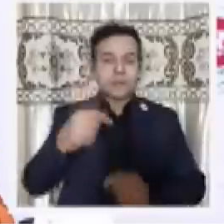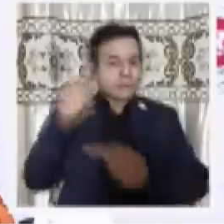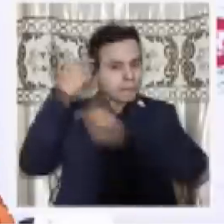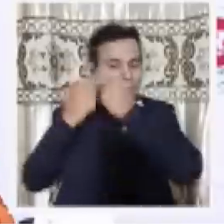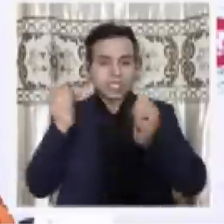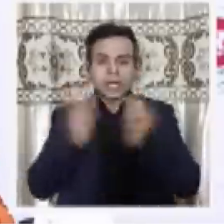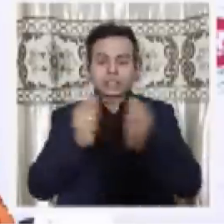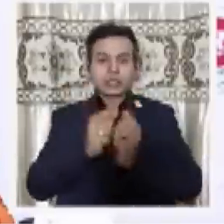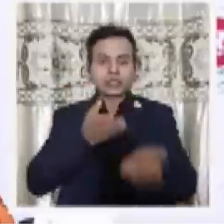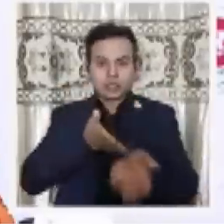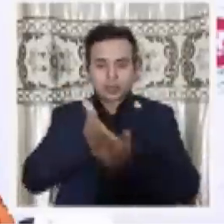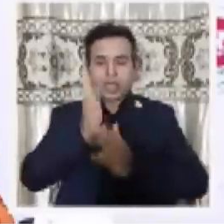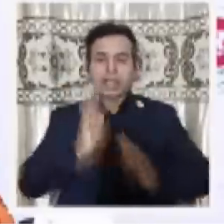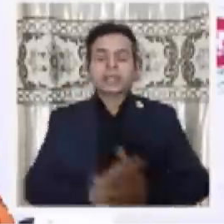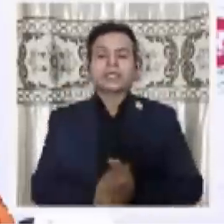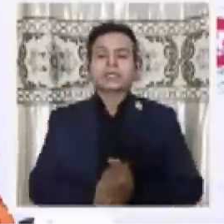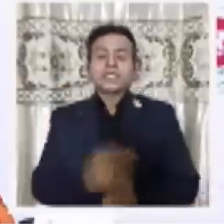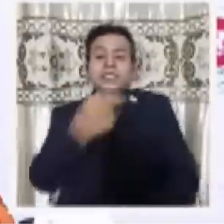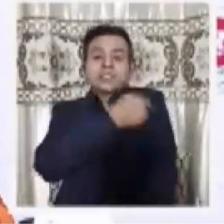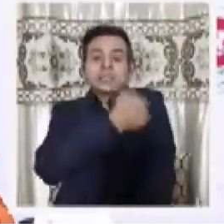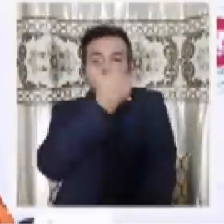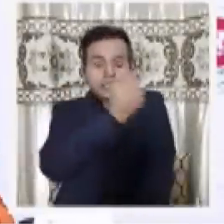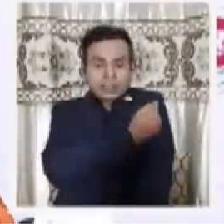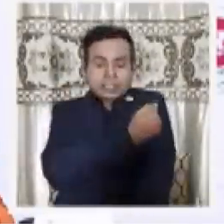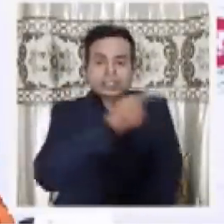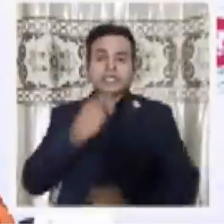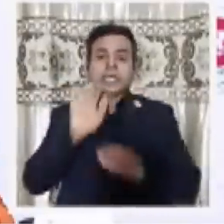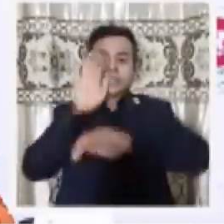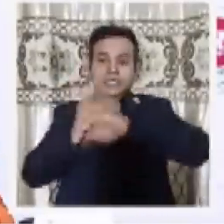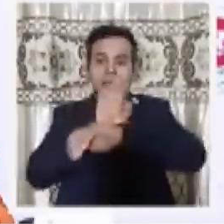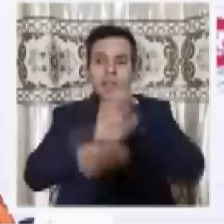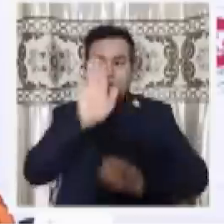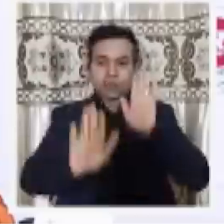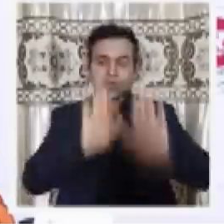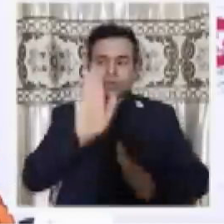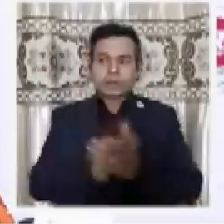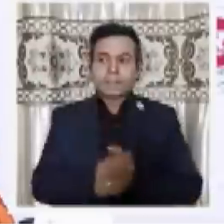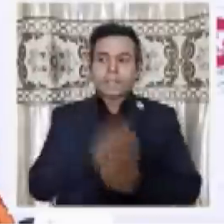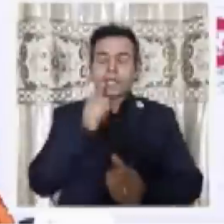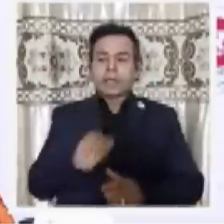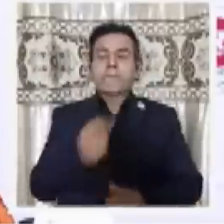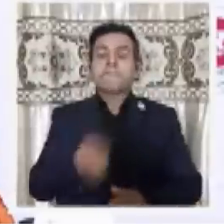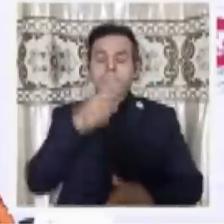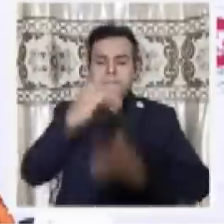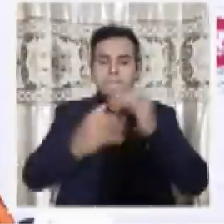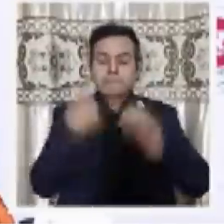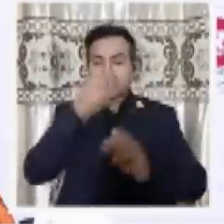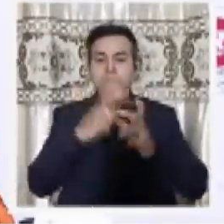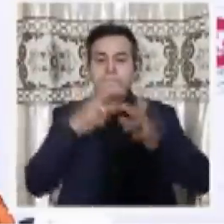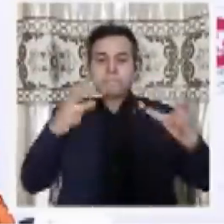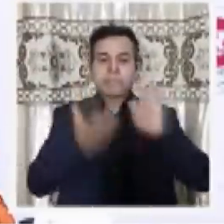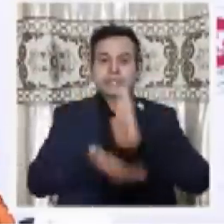পরিস্থিতিতে টিকাদান কার্যক্রমকে বেগবান করতে ইতিমধ্যেই ইপিআই কর্তৃক বিভিন্ন পদক্ষেপ গ্রহণ ও বাস্তবায়ন চলমান